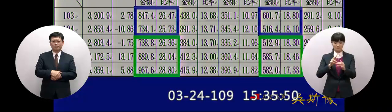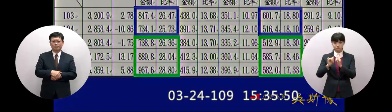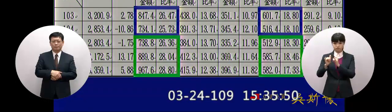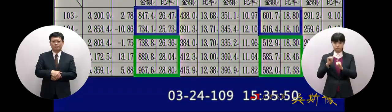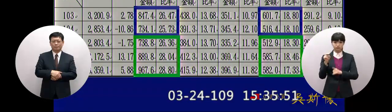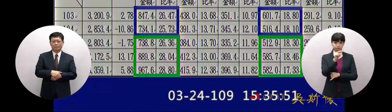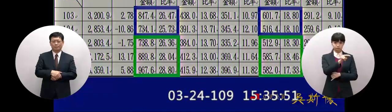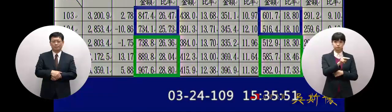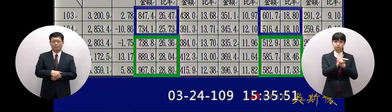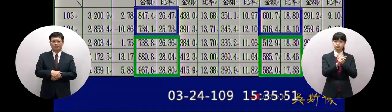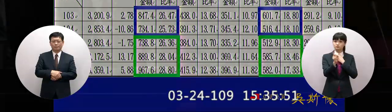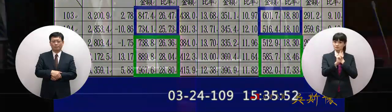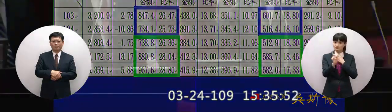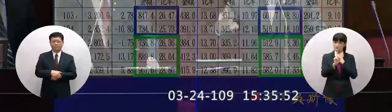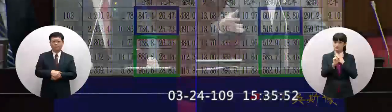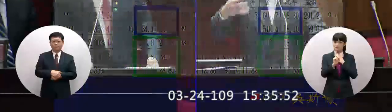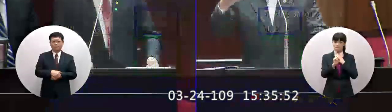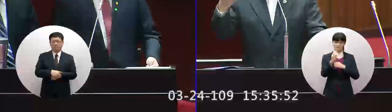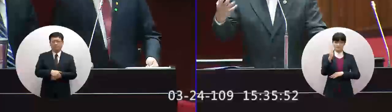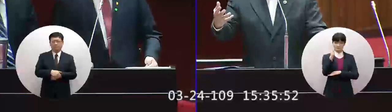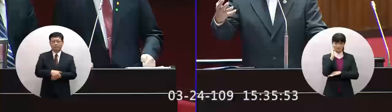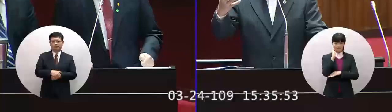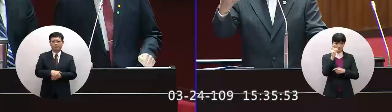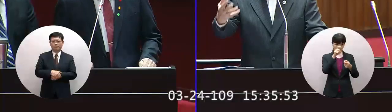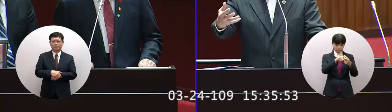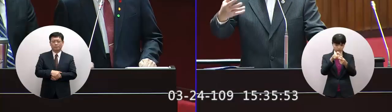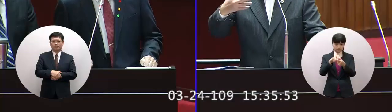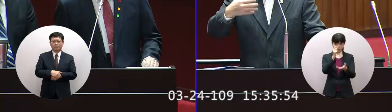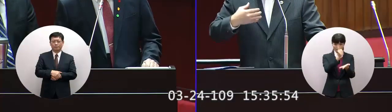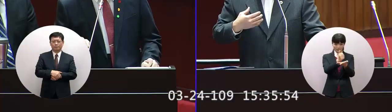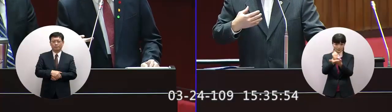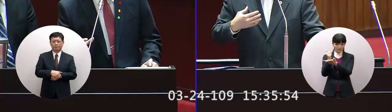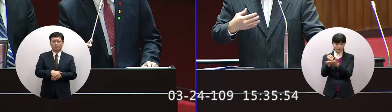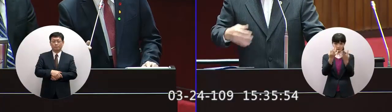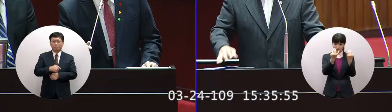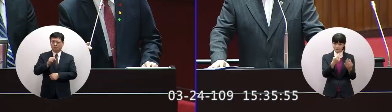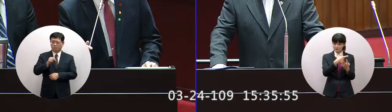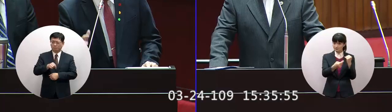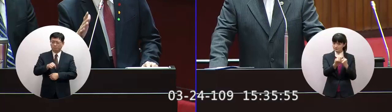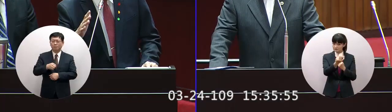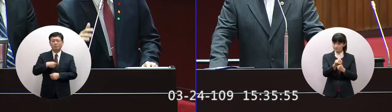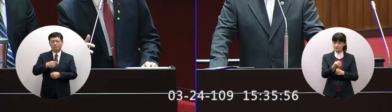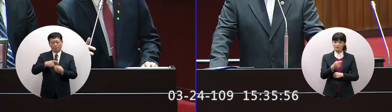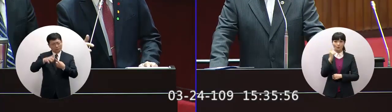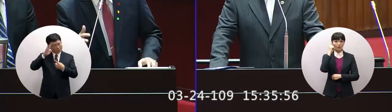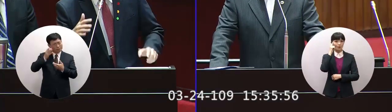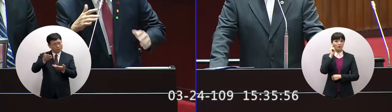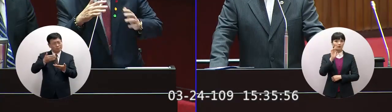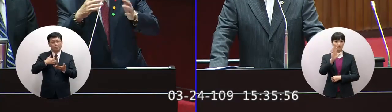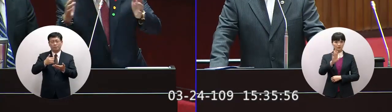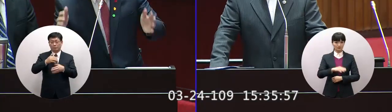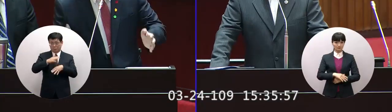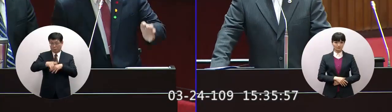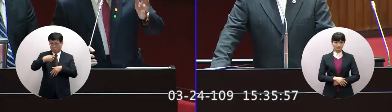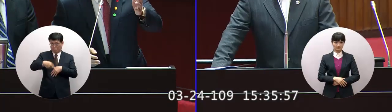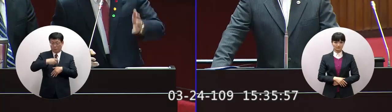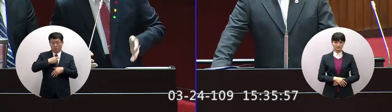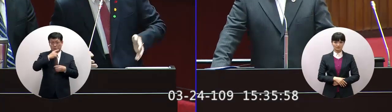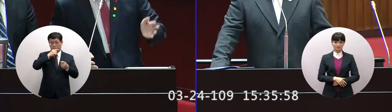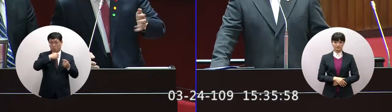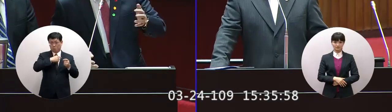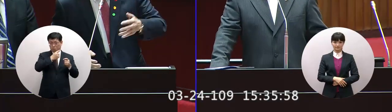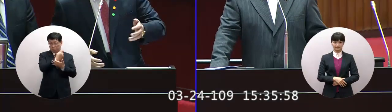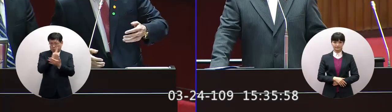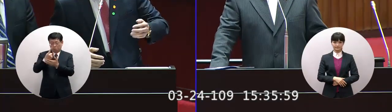事，而是政府达成了多少事，让人民有感觉。 这个部分好，抱歉委员，我会把我们每一个